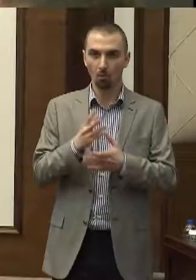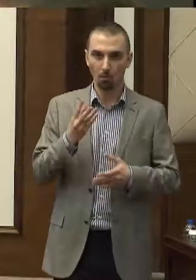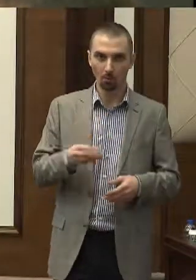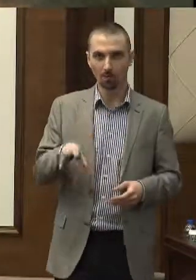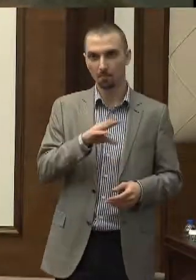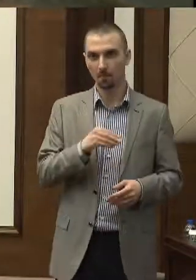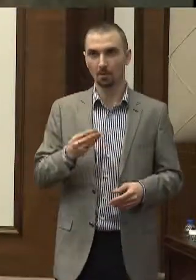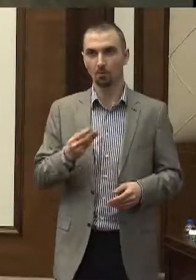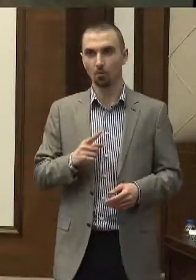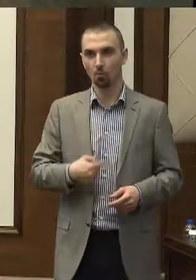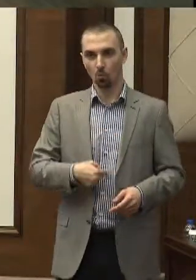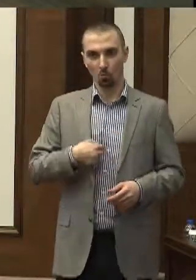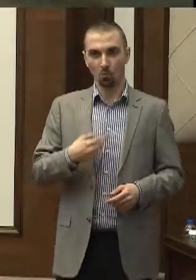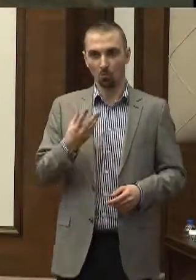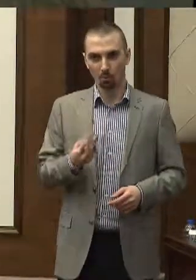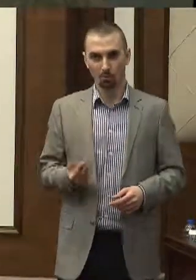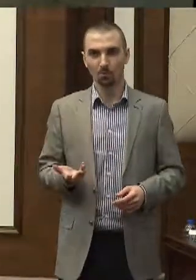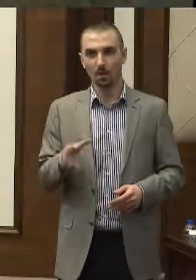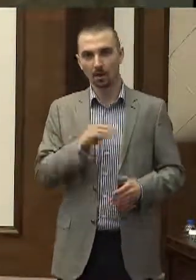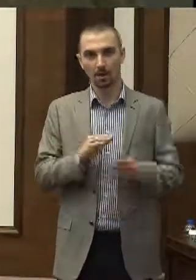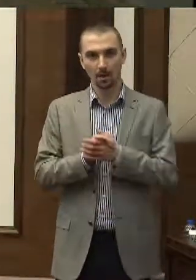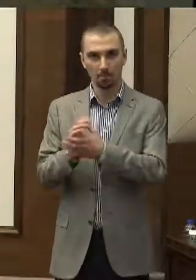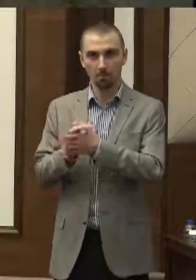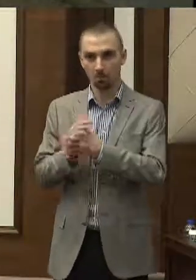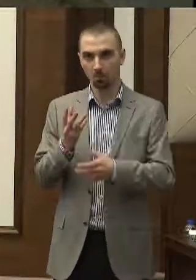gururlandırmışlardır. Ben yöneticilerin sporcularını tebrik ediyorum.